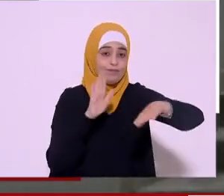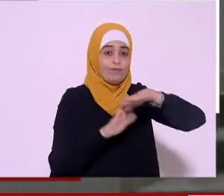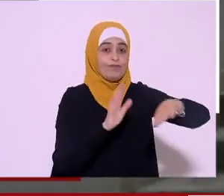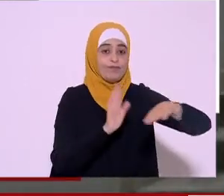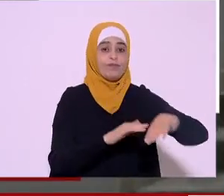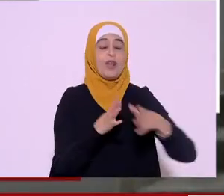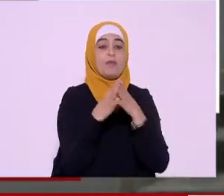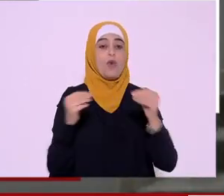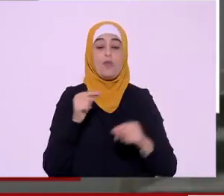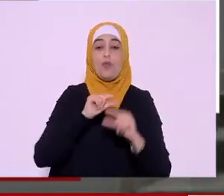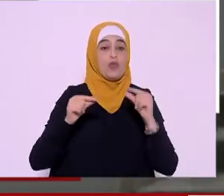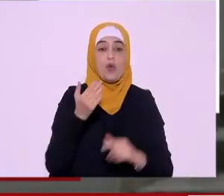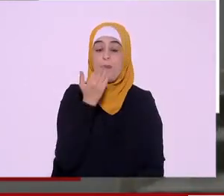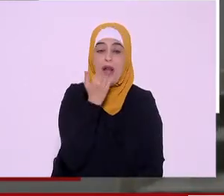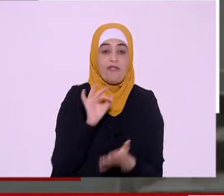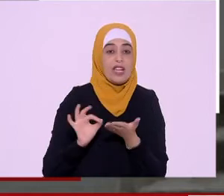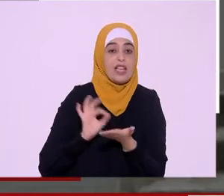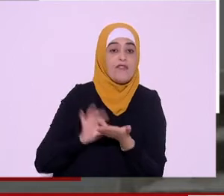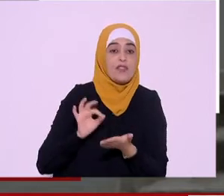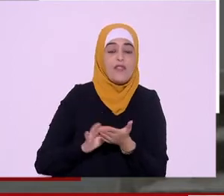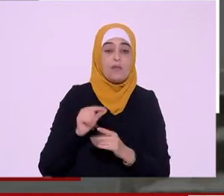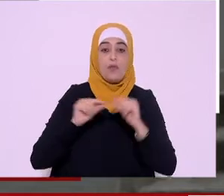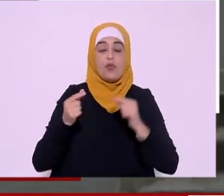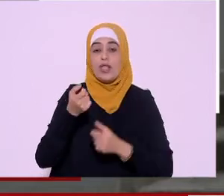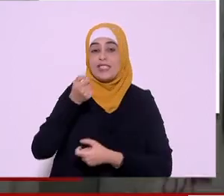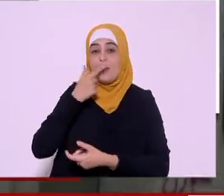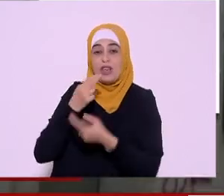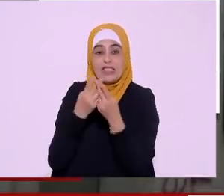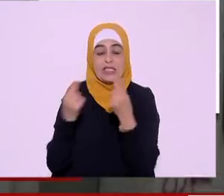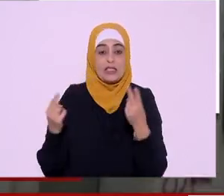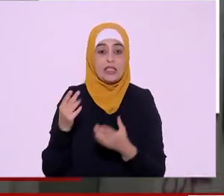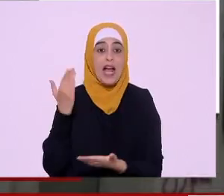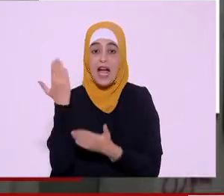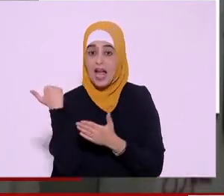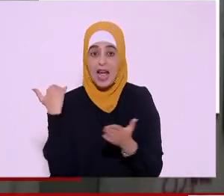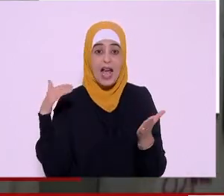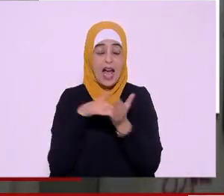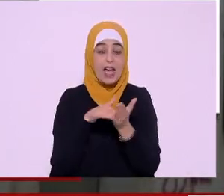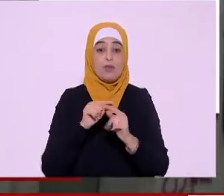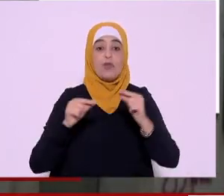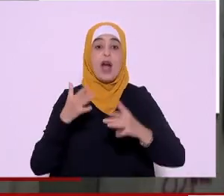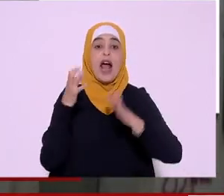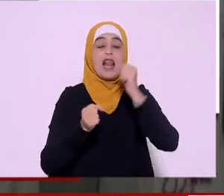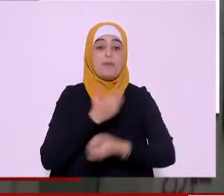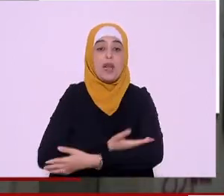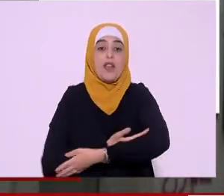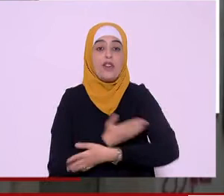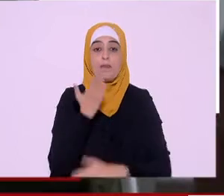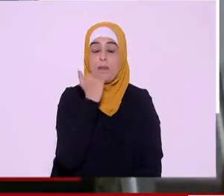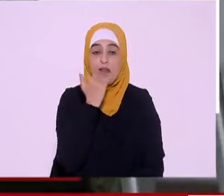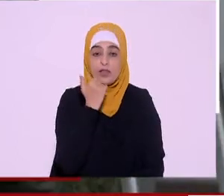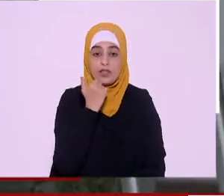متصاعدة عن عدم توفر المستلزمات الطبية، وآخرها كان فقدان حليب الأطفال وأيضا